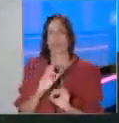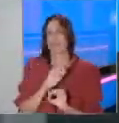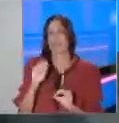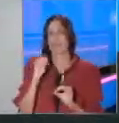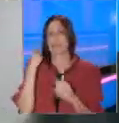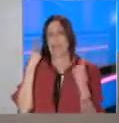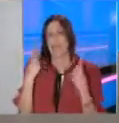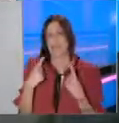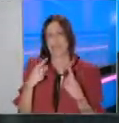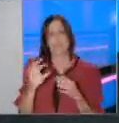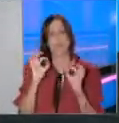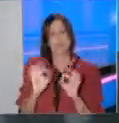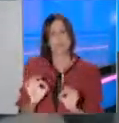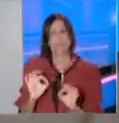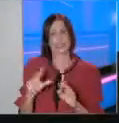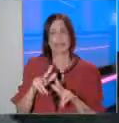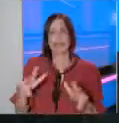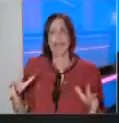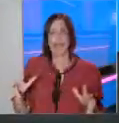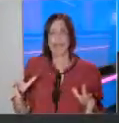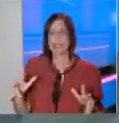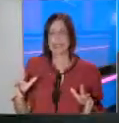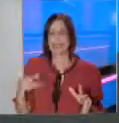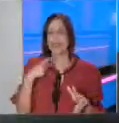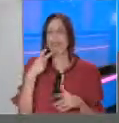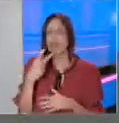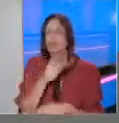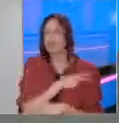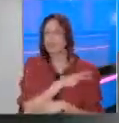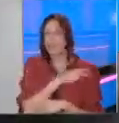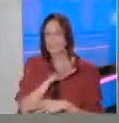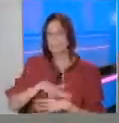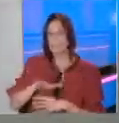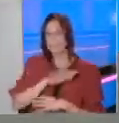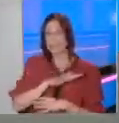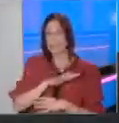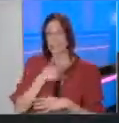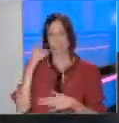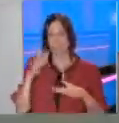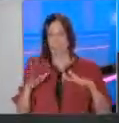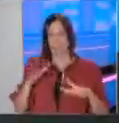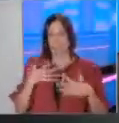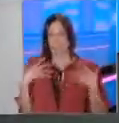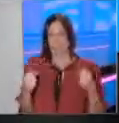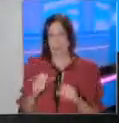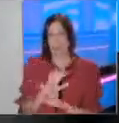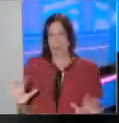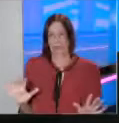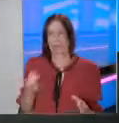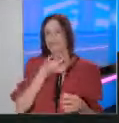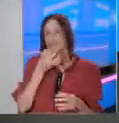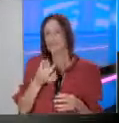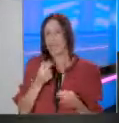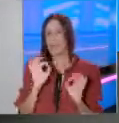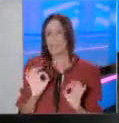החרדי, המציאות היום בארץ, שכשאתה רואה שוטרים באזור, זה מערער לך את הביטחון האישי. ופה יש שאלה